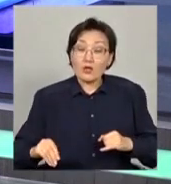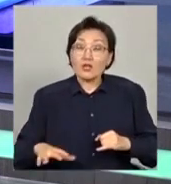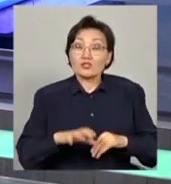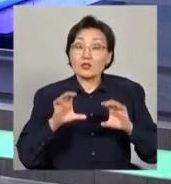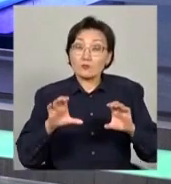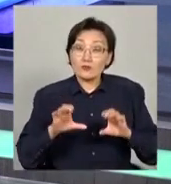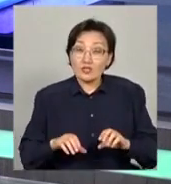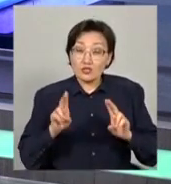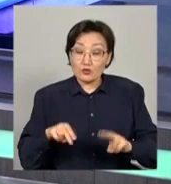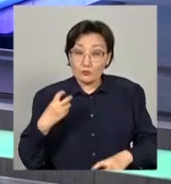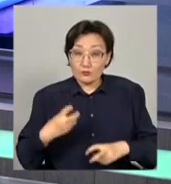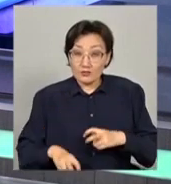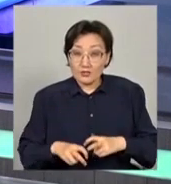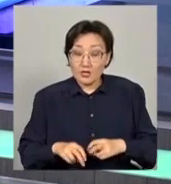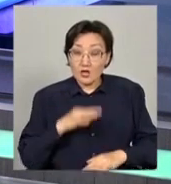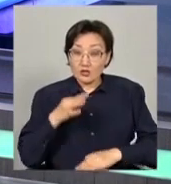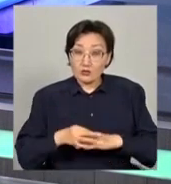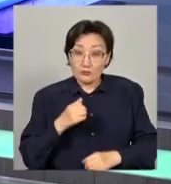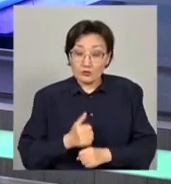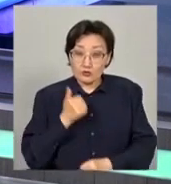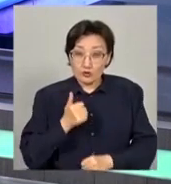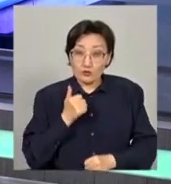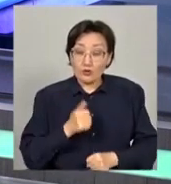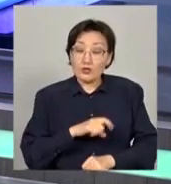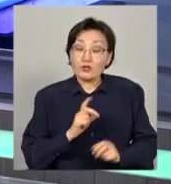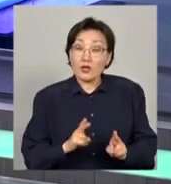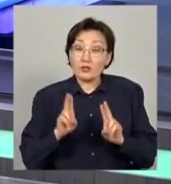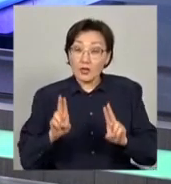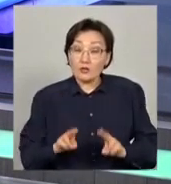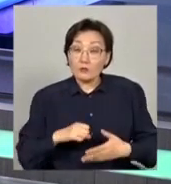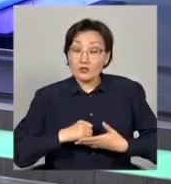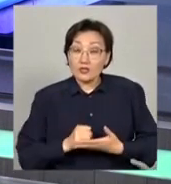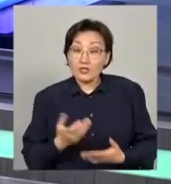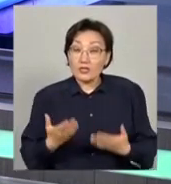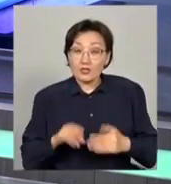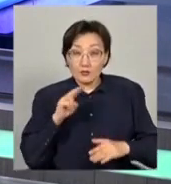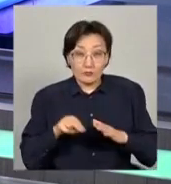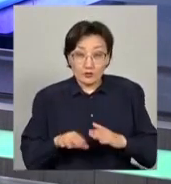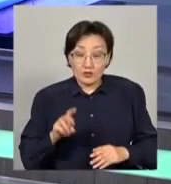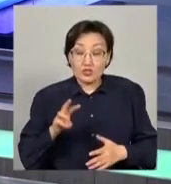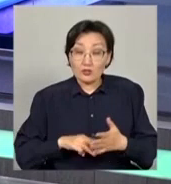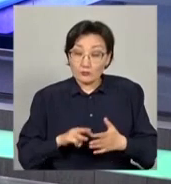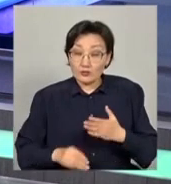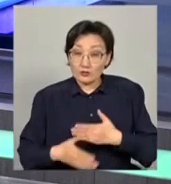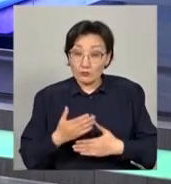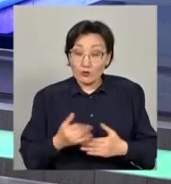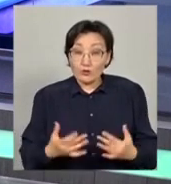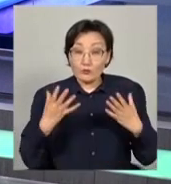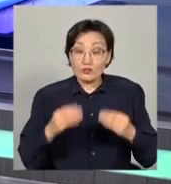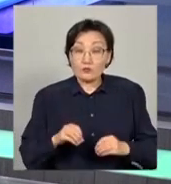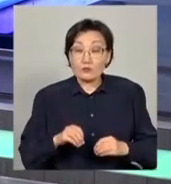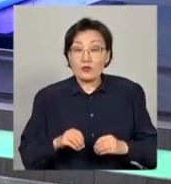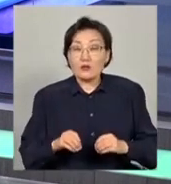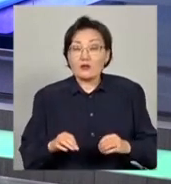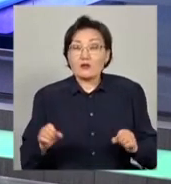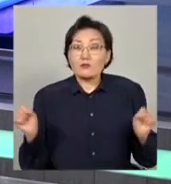бұзғандарға жауапкершілікті күшейту тәртібі бекітілді. Оны елемегендер енді айыппұл арқалайды. Мұнымен қоса, елді мекендерде бүгінге дейін оңды-солды